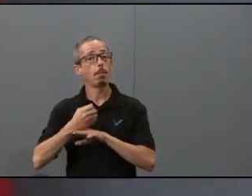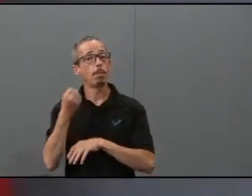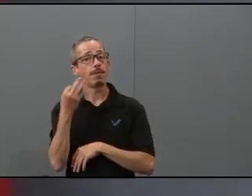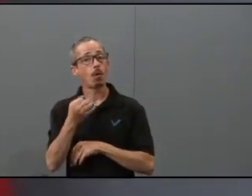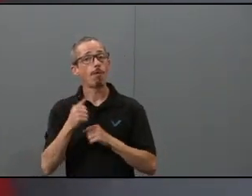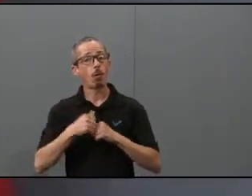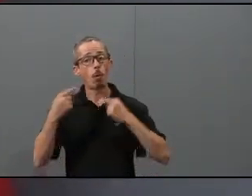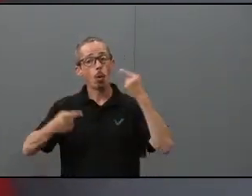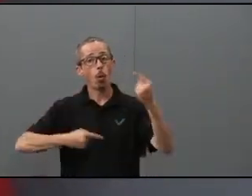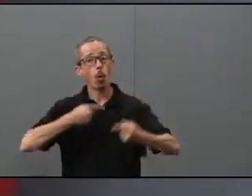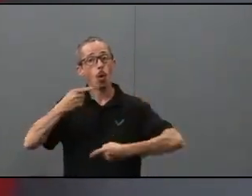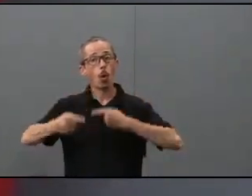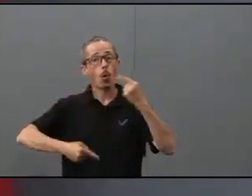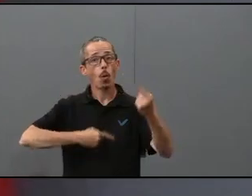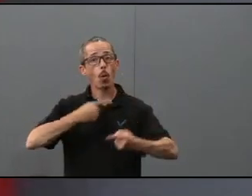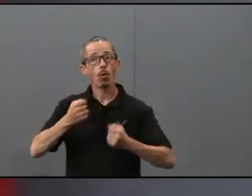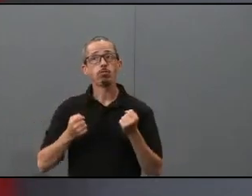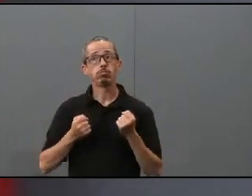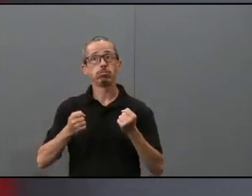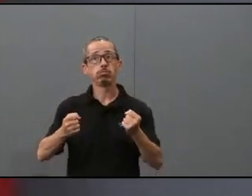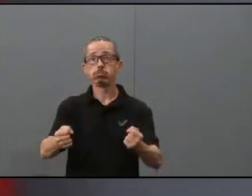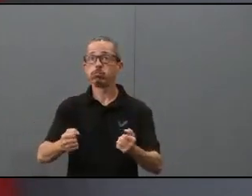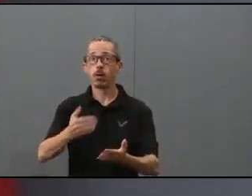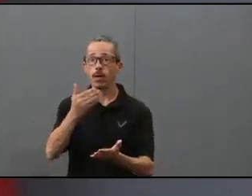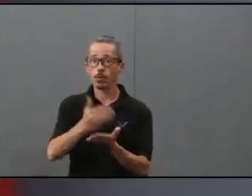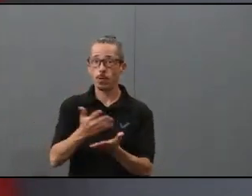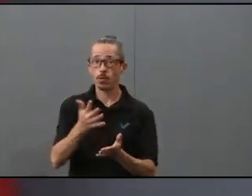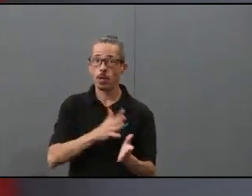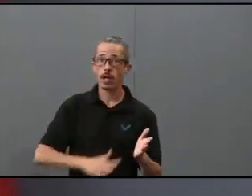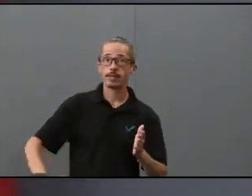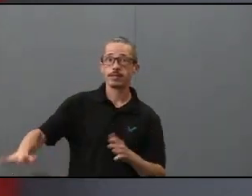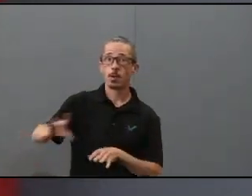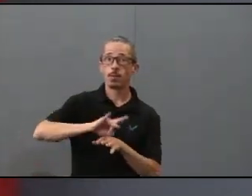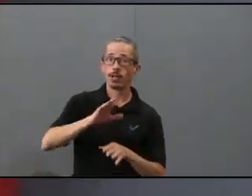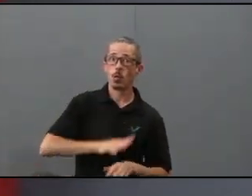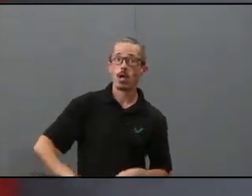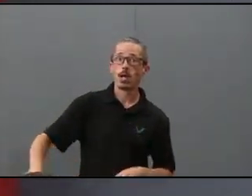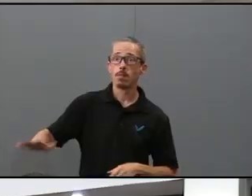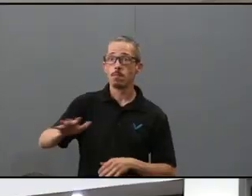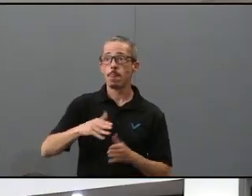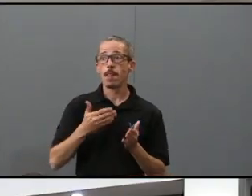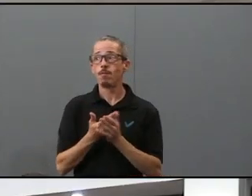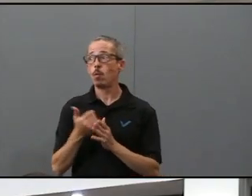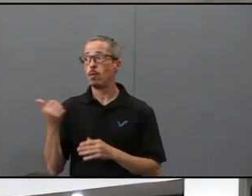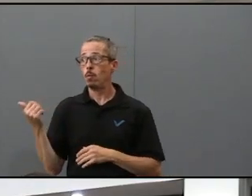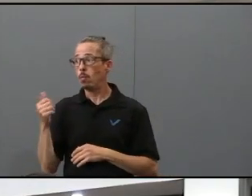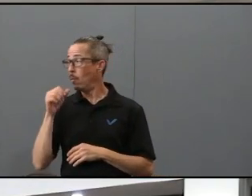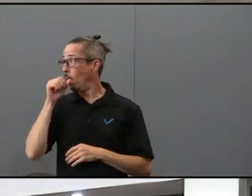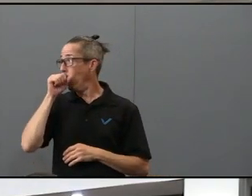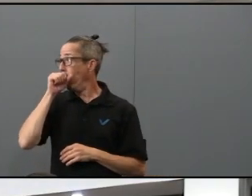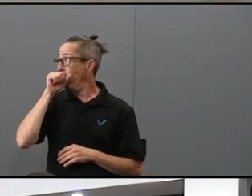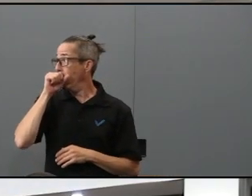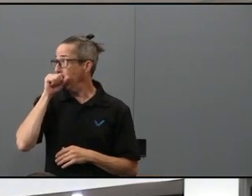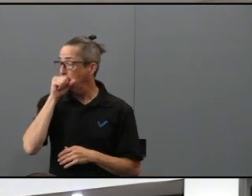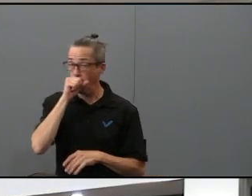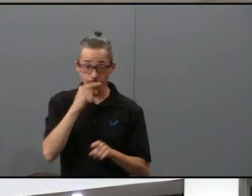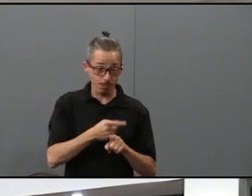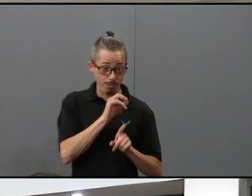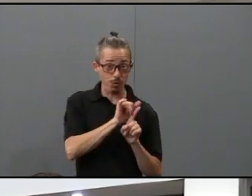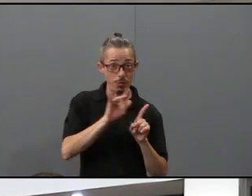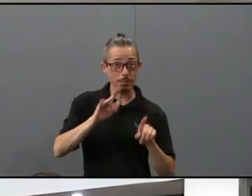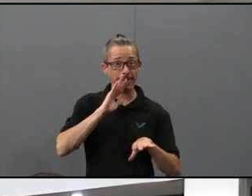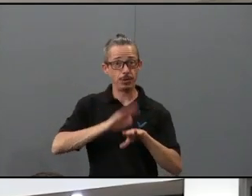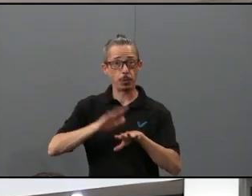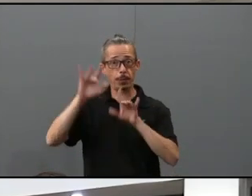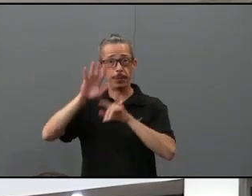des rouleaux de souffleur en mouvement et la porttere l'ensemble du territoire c'est ce qui est agréable avec la séance de juillet on parle déjà de l'hiver